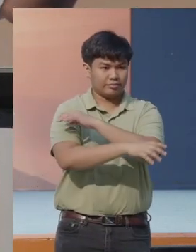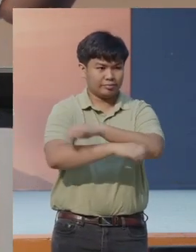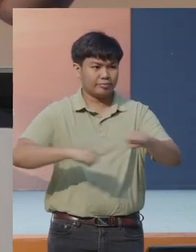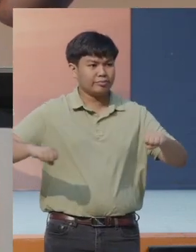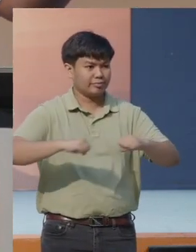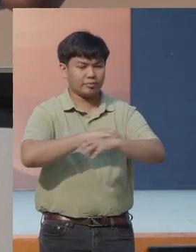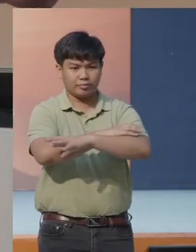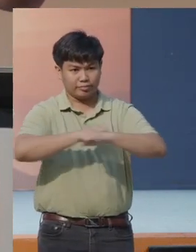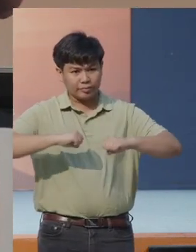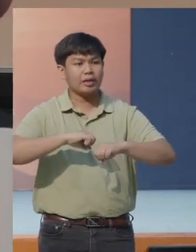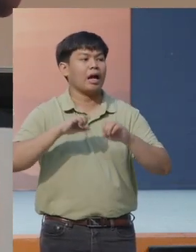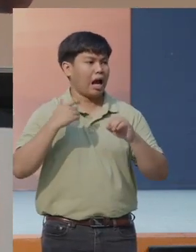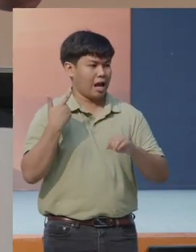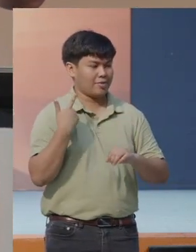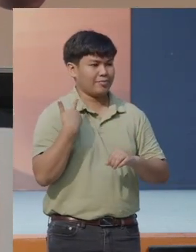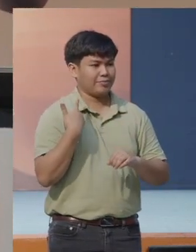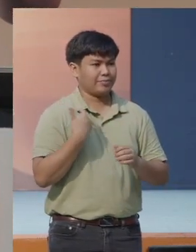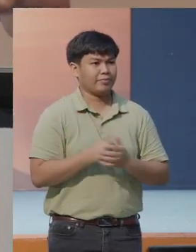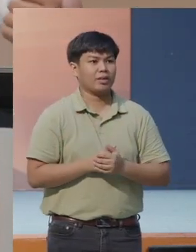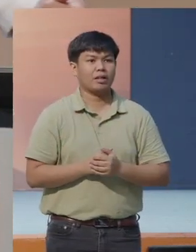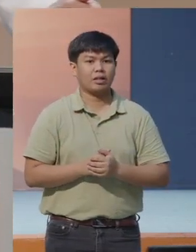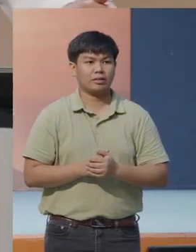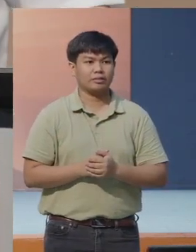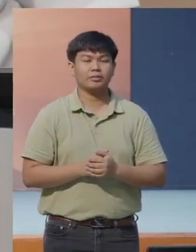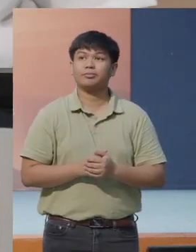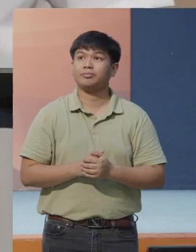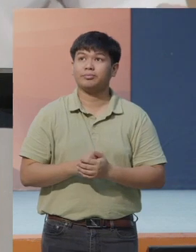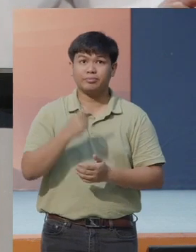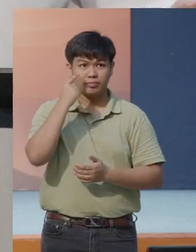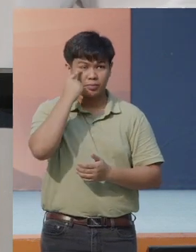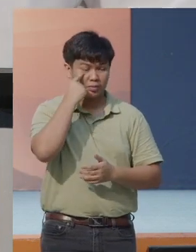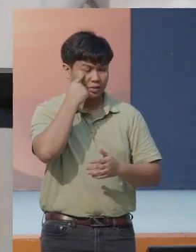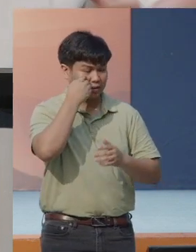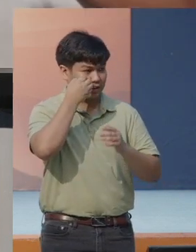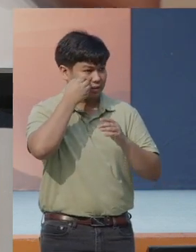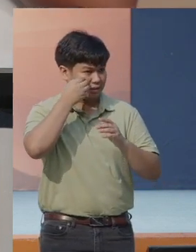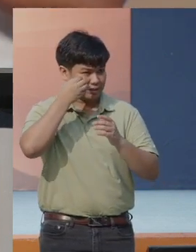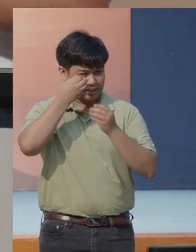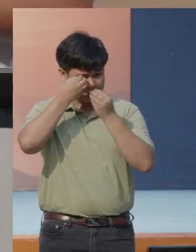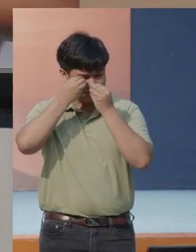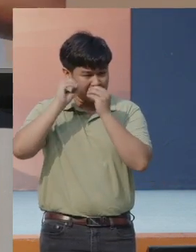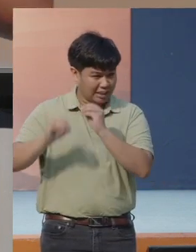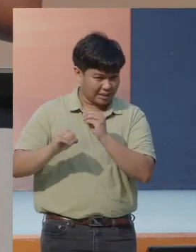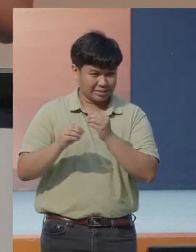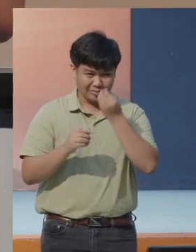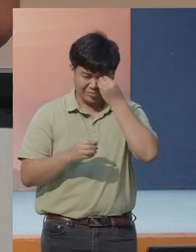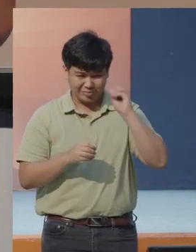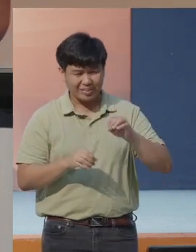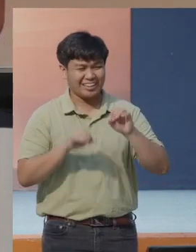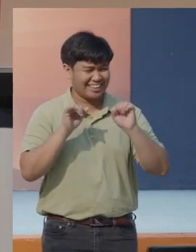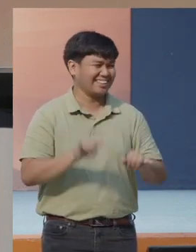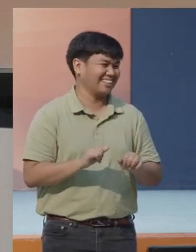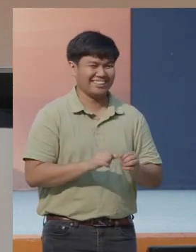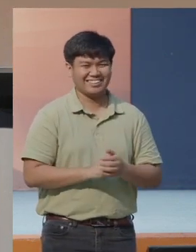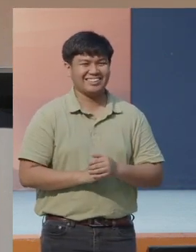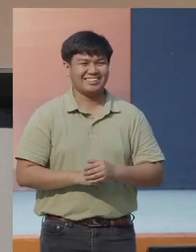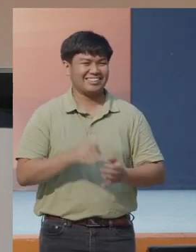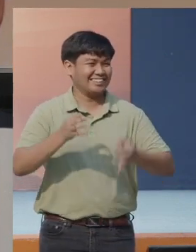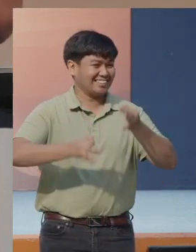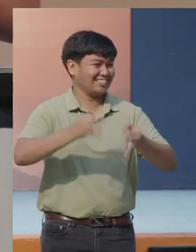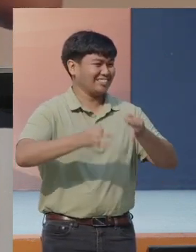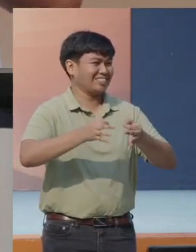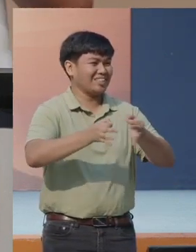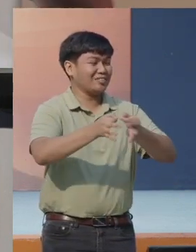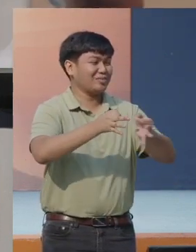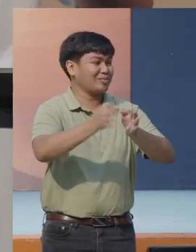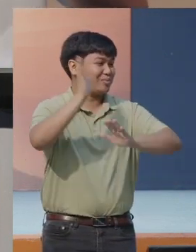yung sinasabi natin. Eye for an eye, tooth for a tooth. Maganda yung pagka-explain ni Pastor BJ dito.